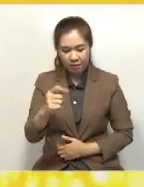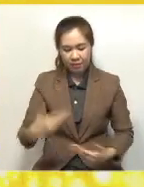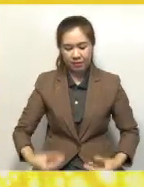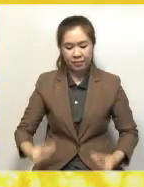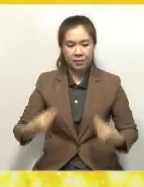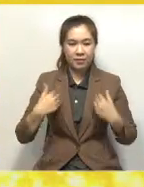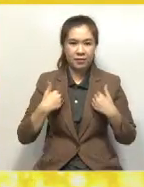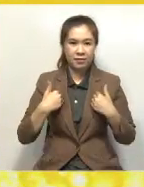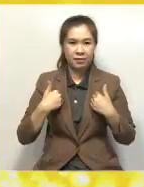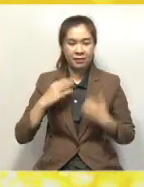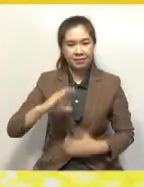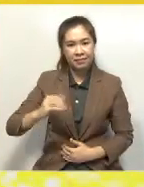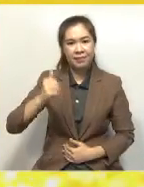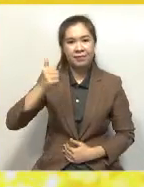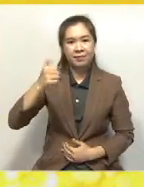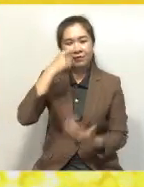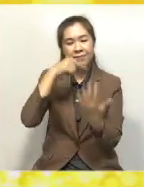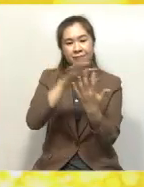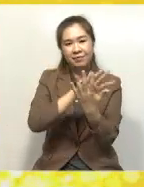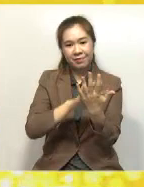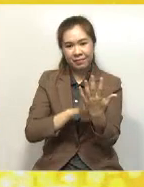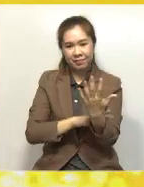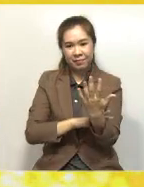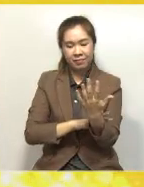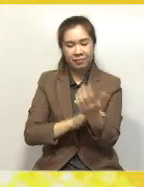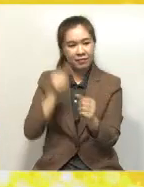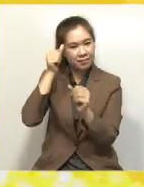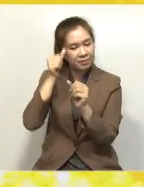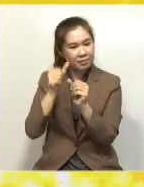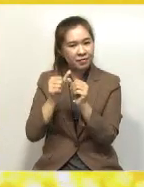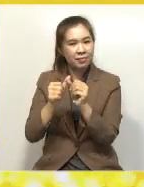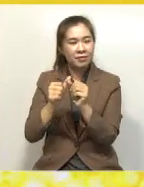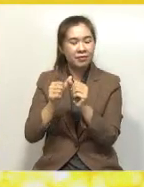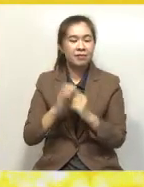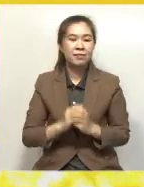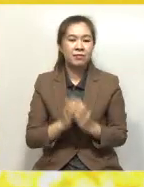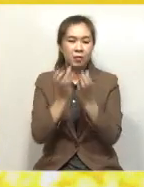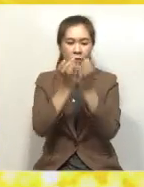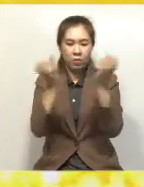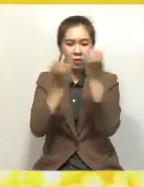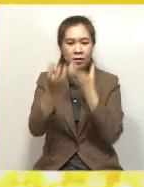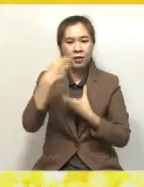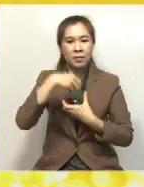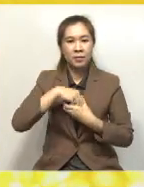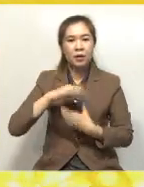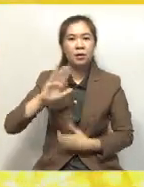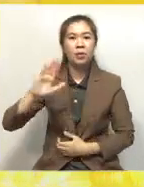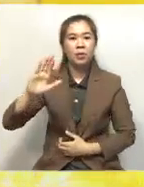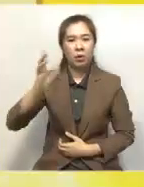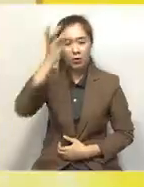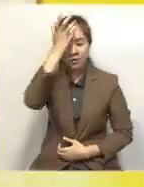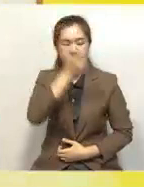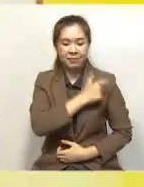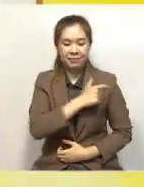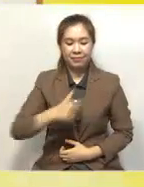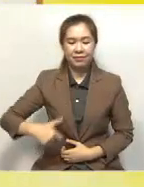แก่ชีวิตและประเทศชาติอีกทั้งเป็นการสืบสานพระราชปณิธานธรรมราชินีของสมเด็จพระนางเจ้าสิริกิติ์พระบรม